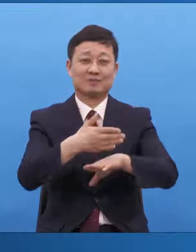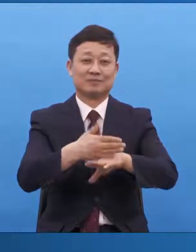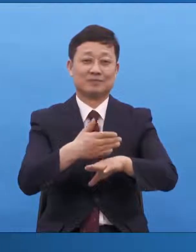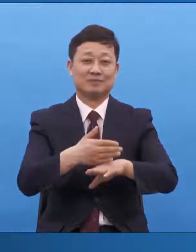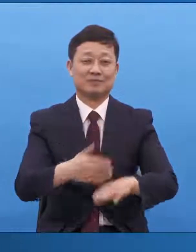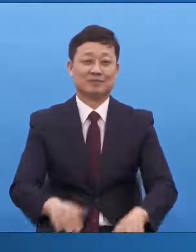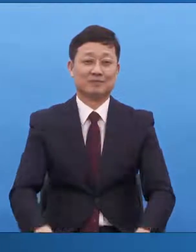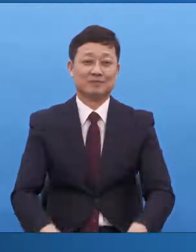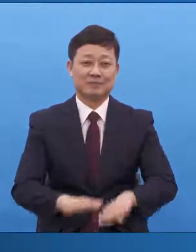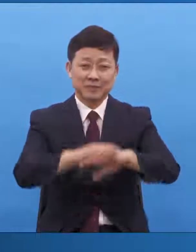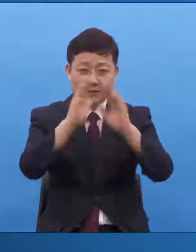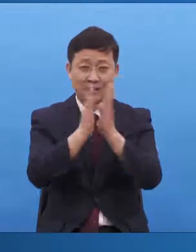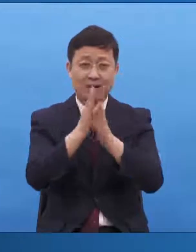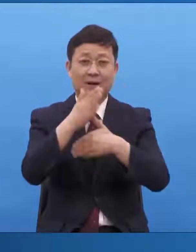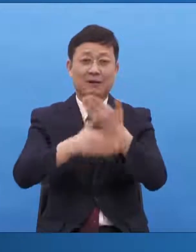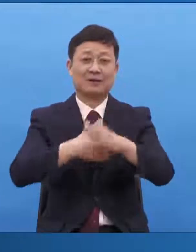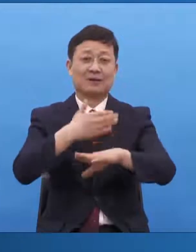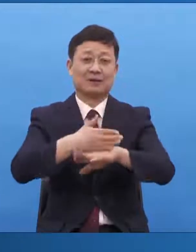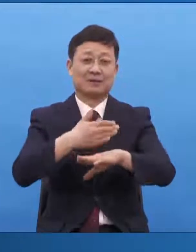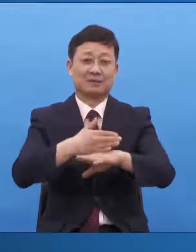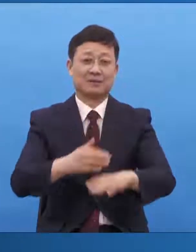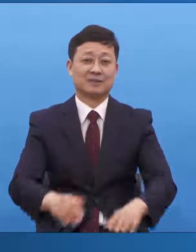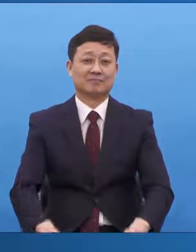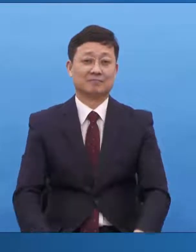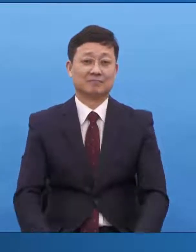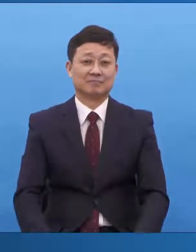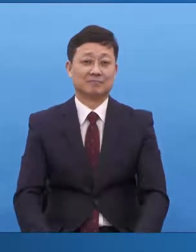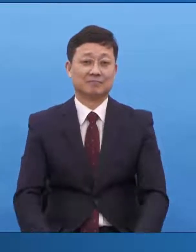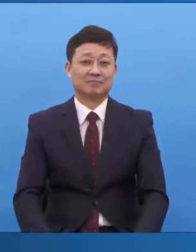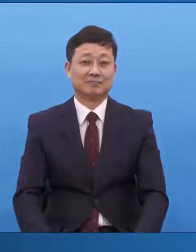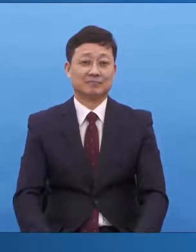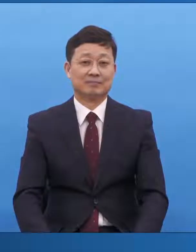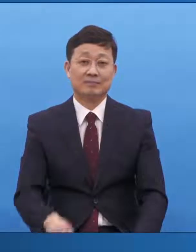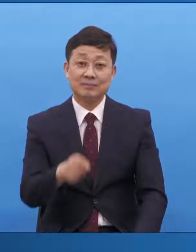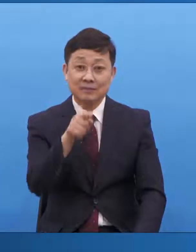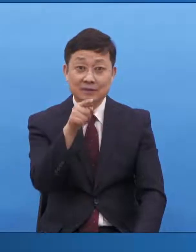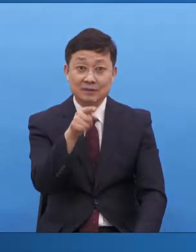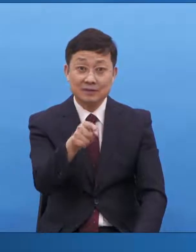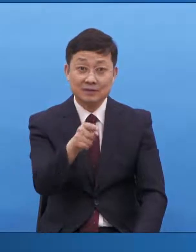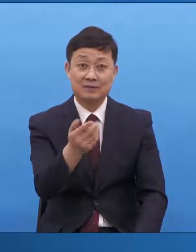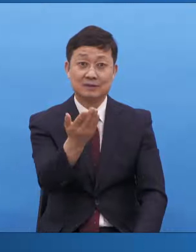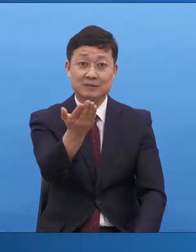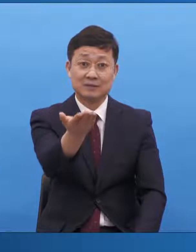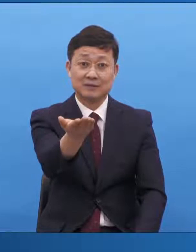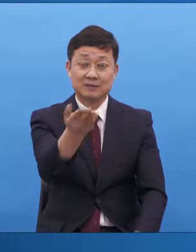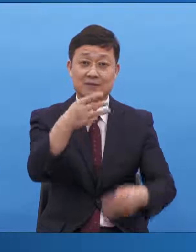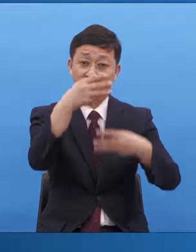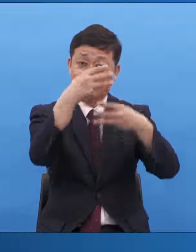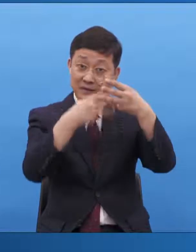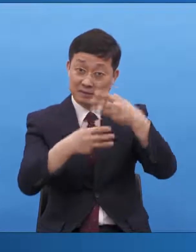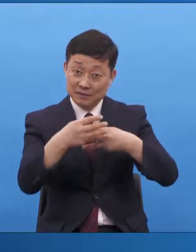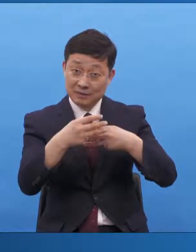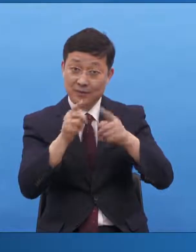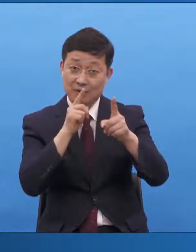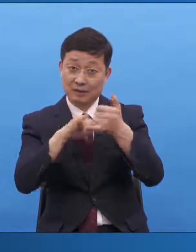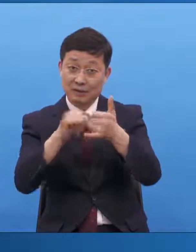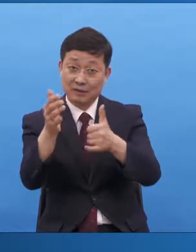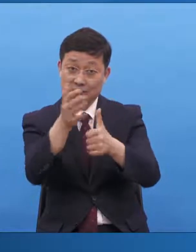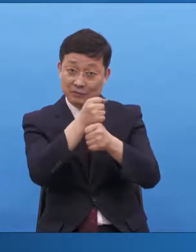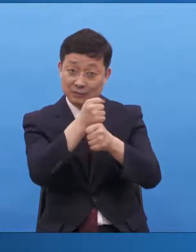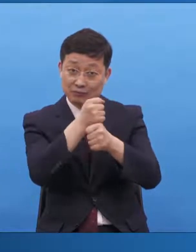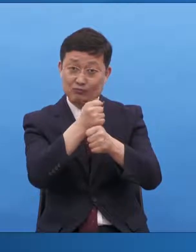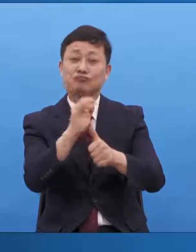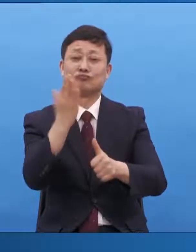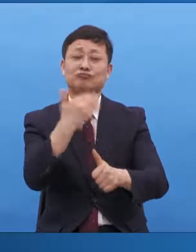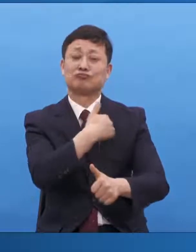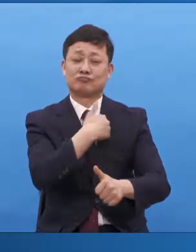opportunity. 감사. Thanksgiving. 요게 여러분이 렘넌트들이 언약을 딱 붙잡게 하면 돼.